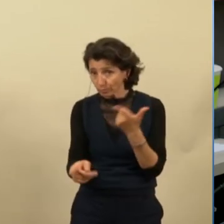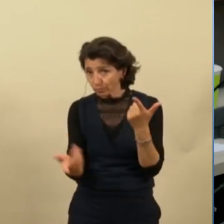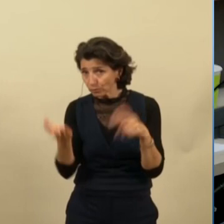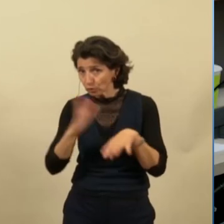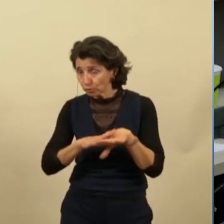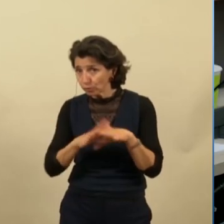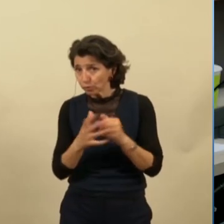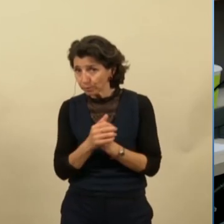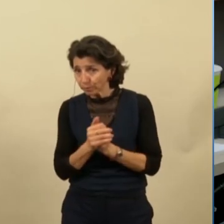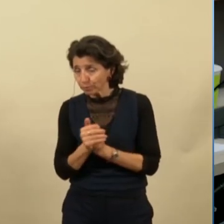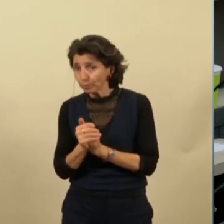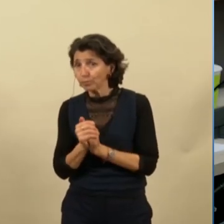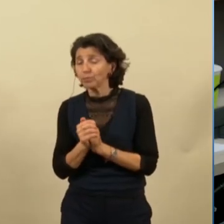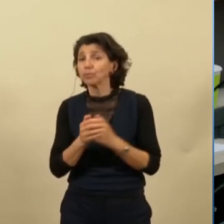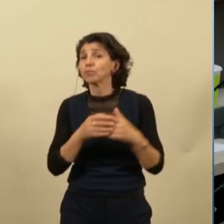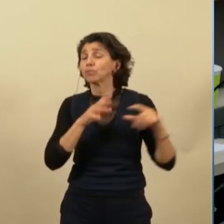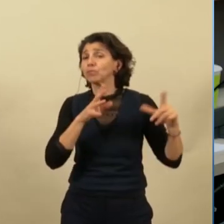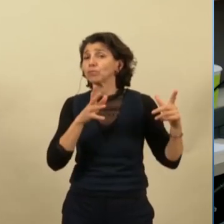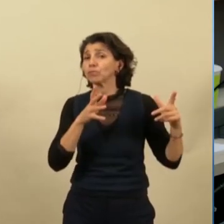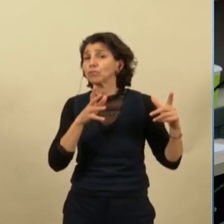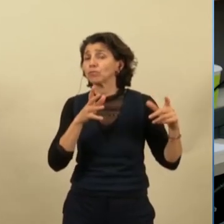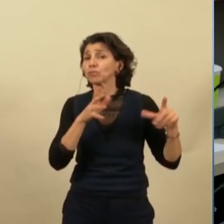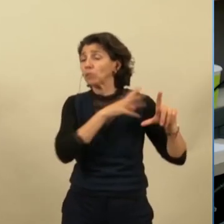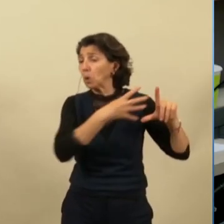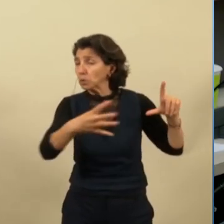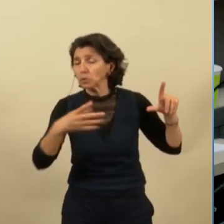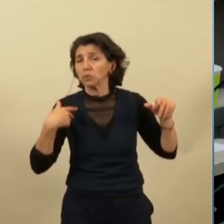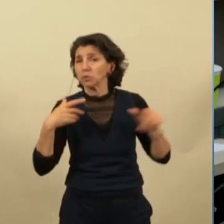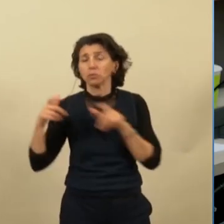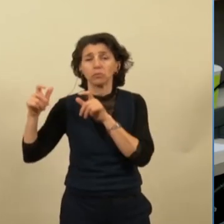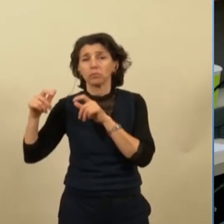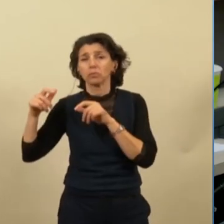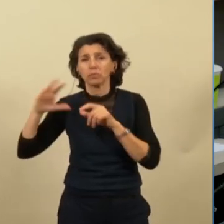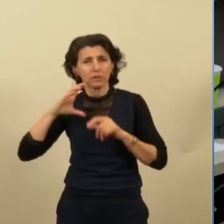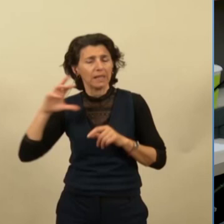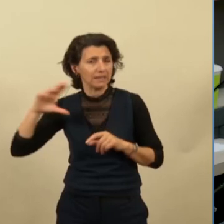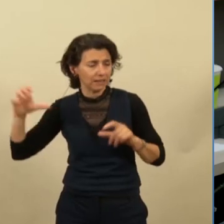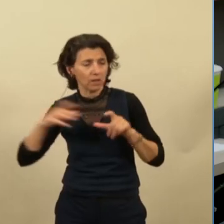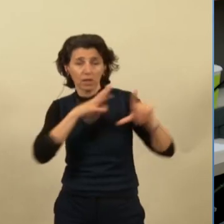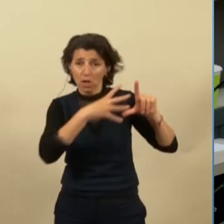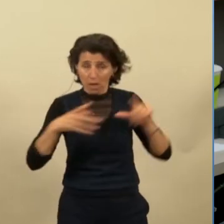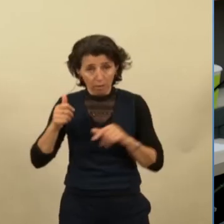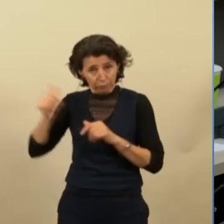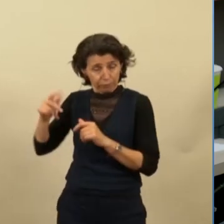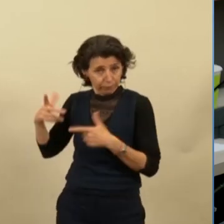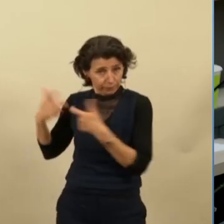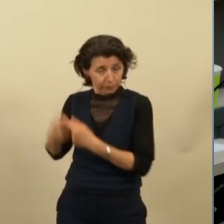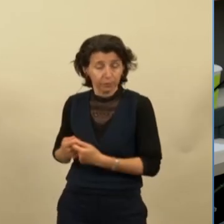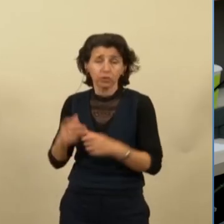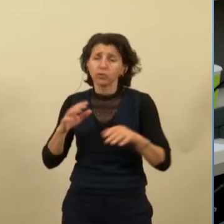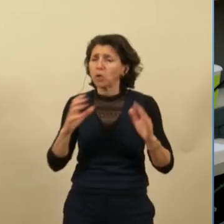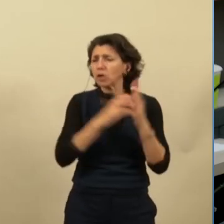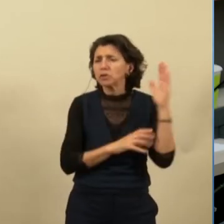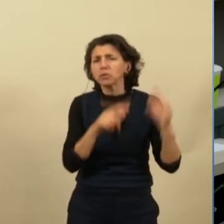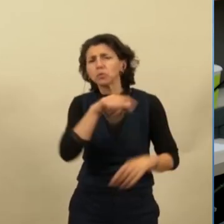calendrier qui lui est propre d'ailleurs un article l218 211-8 pardon du Code des juridictions